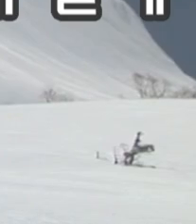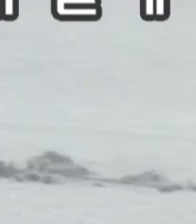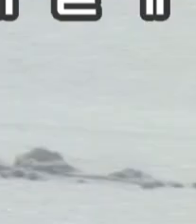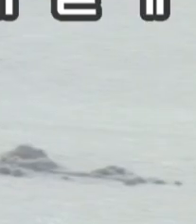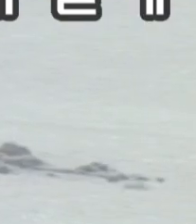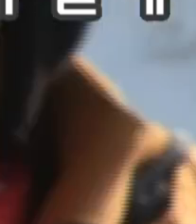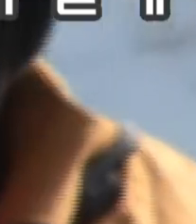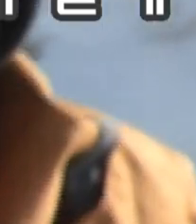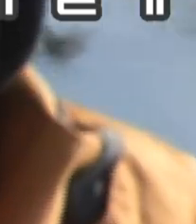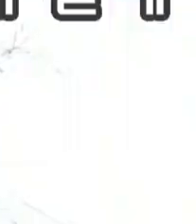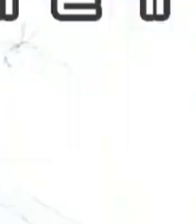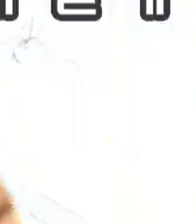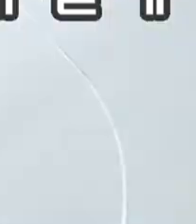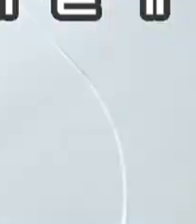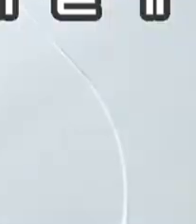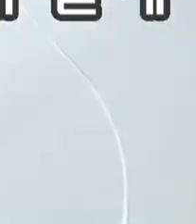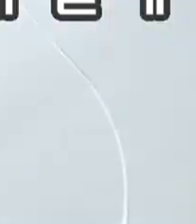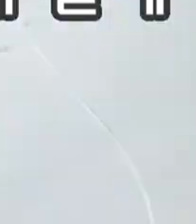으